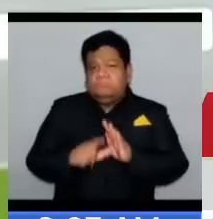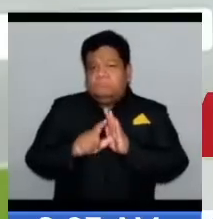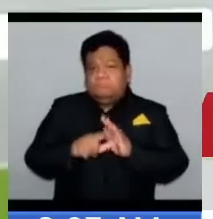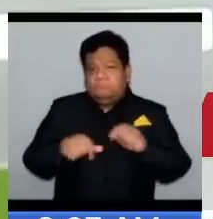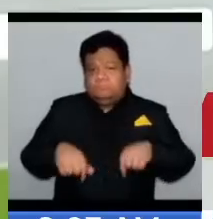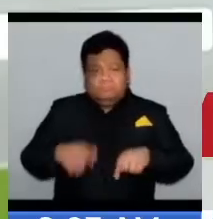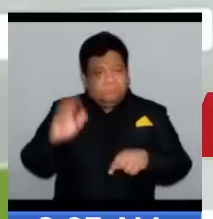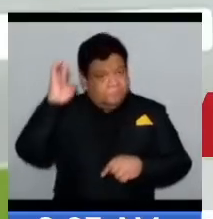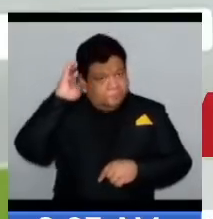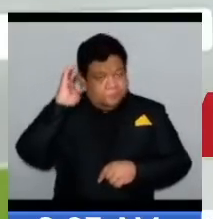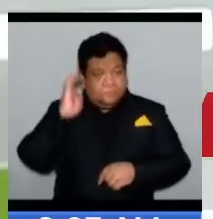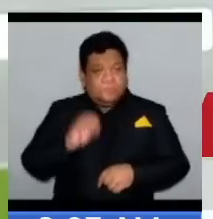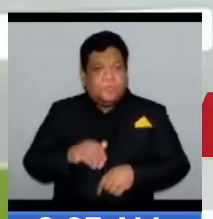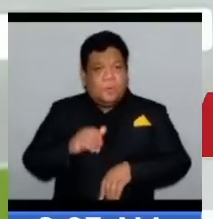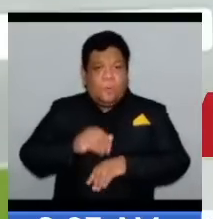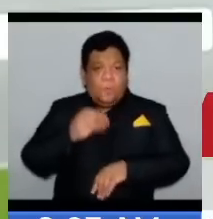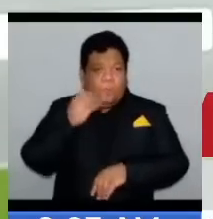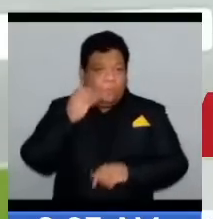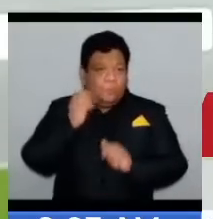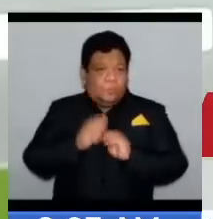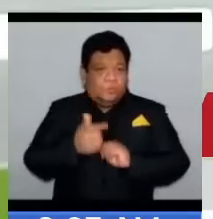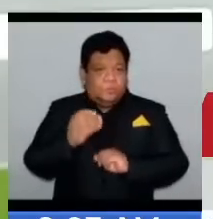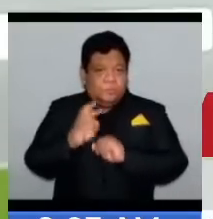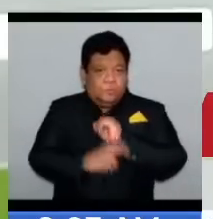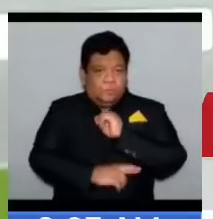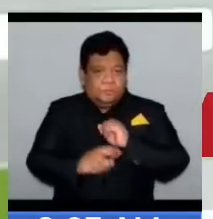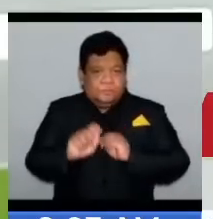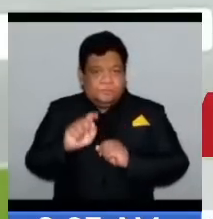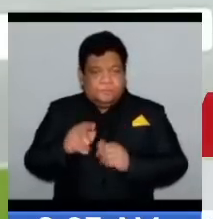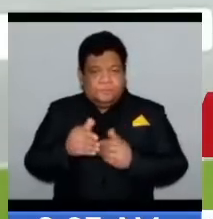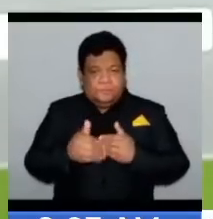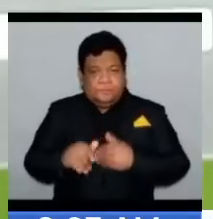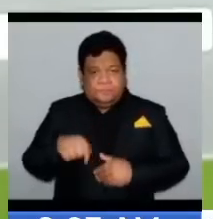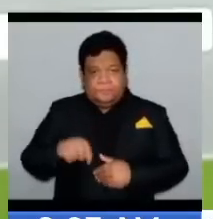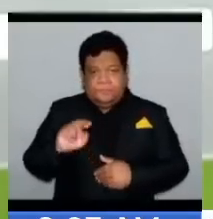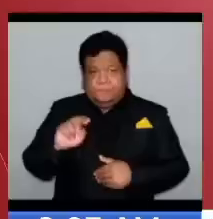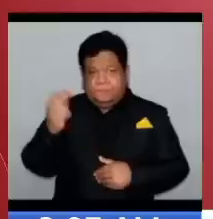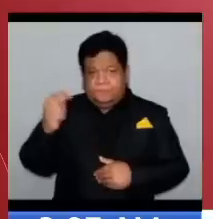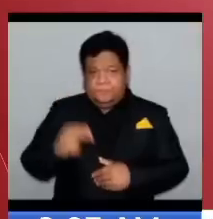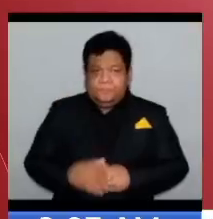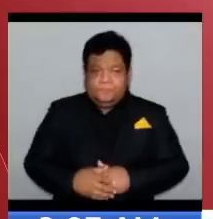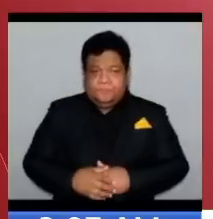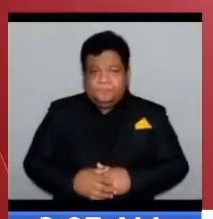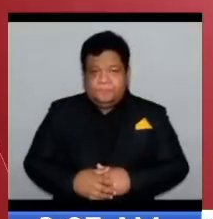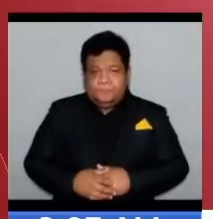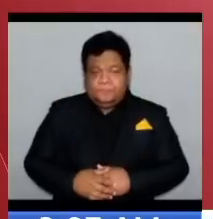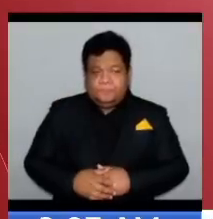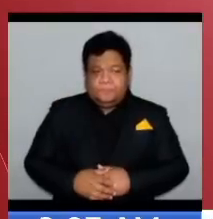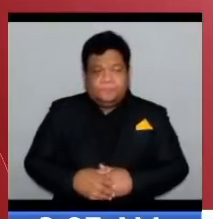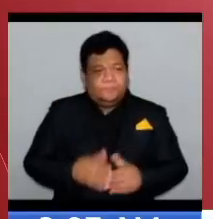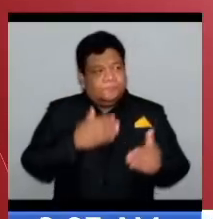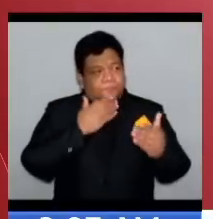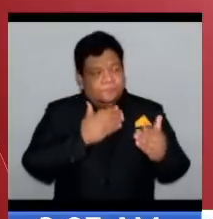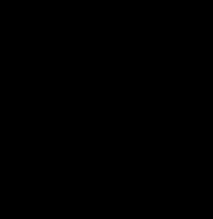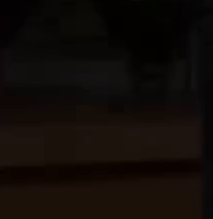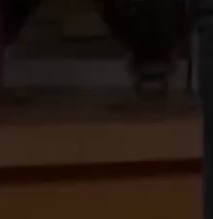GMA Regional TV pagkatapos ng unang hirit. Igan? Maraming salamat, Chandy Esteban.